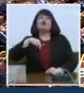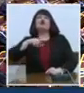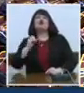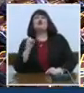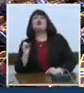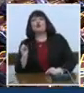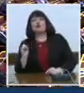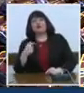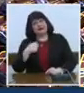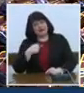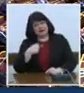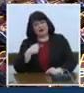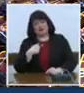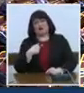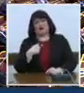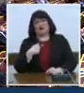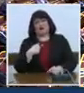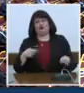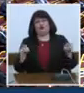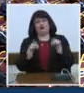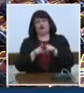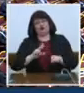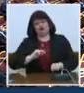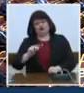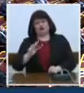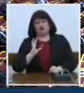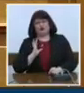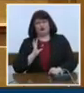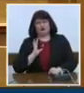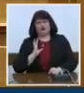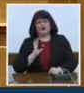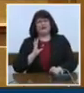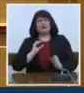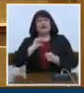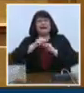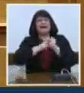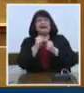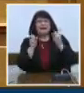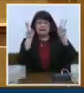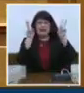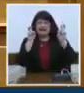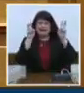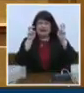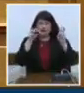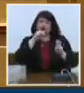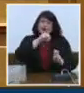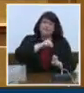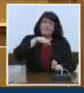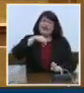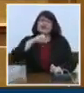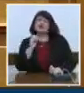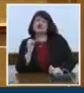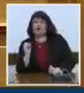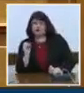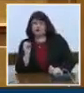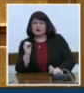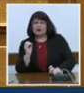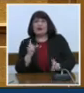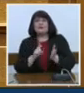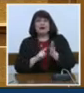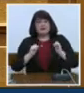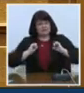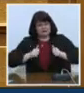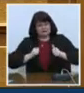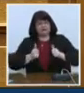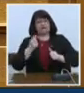διαμορφώνεται η ανάγκη για περισσότερη αλήθεια και δικαιοσύνη, για περισσότερη τόλμη, για περισσότερη ωριμότητα.